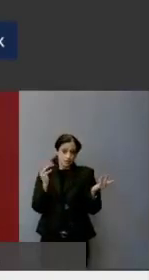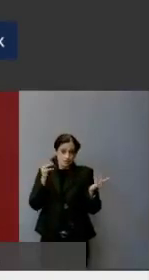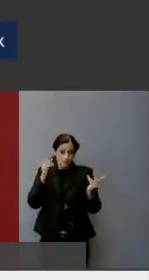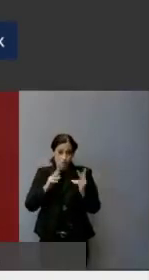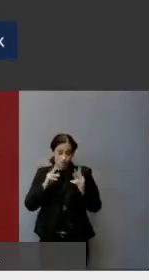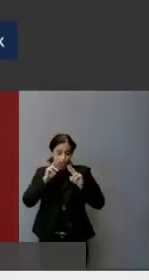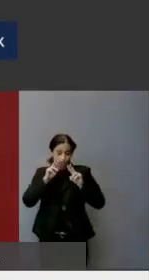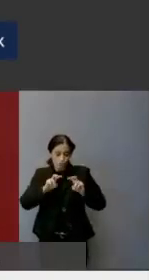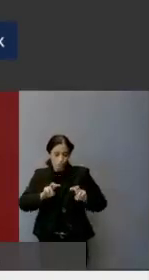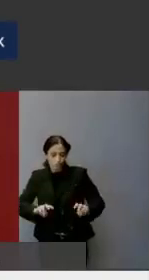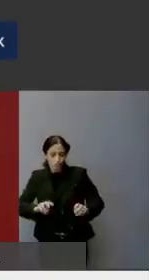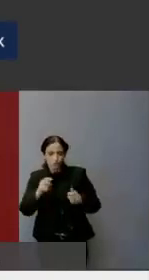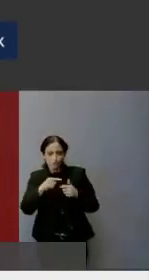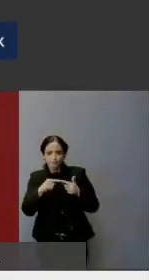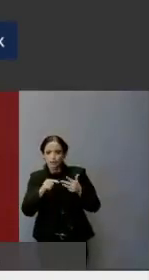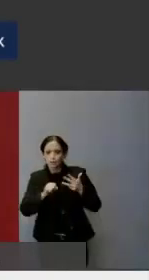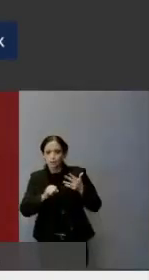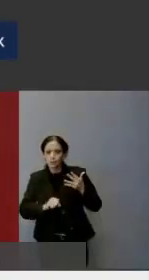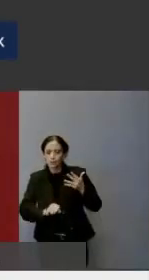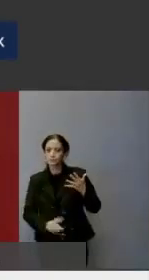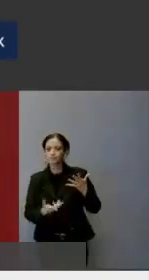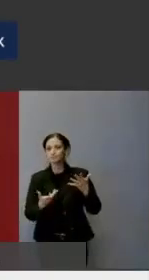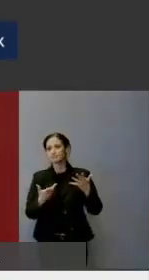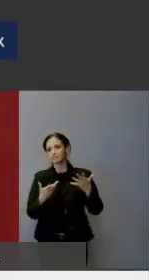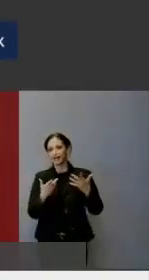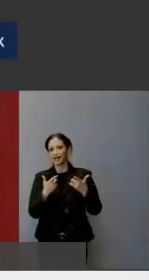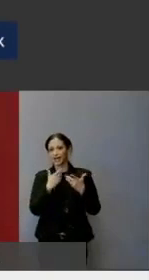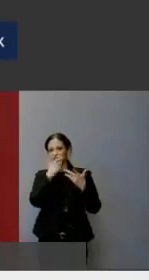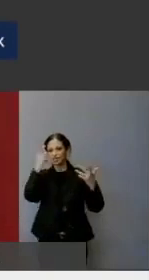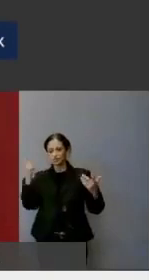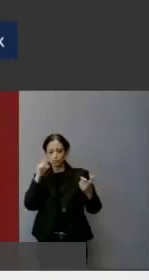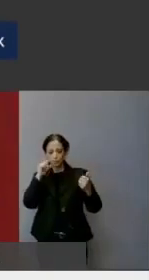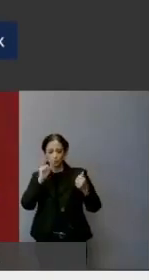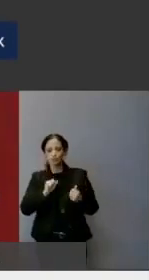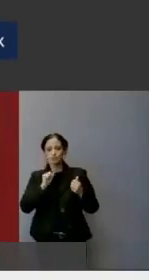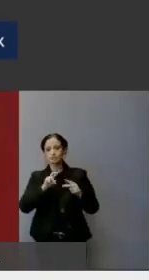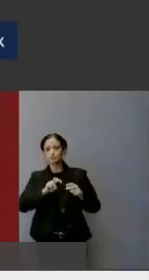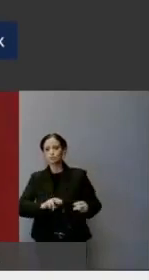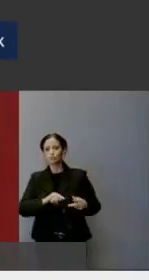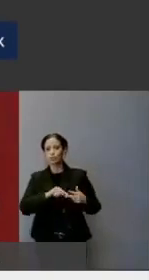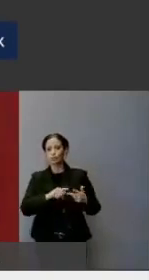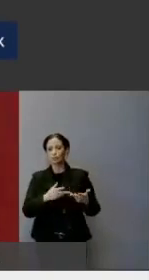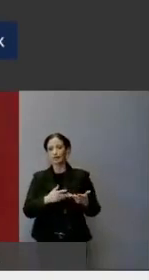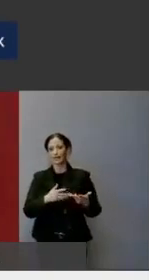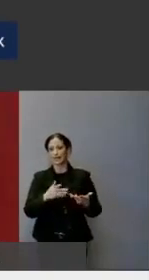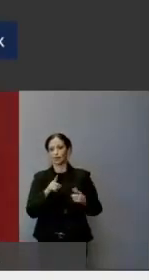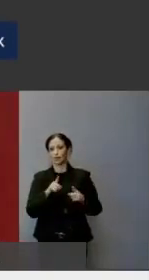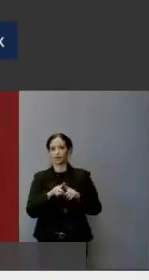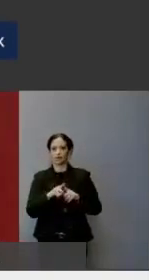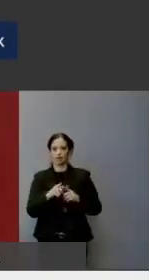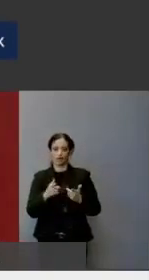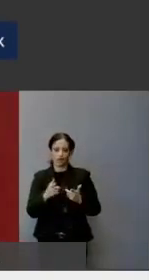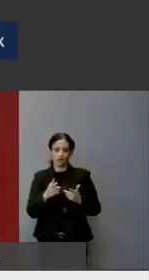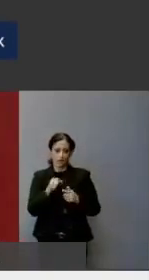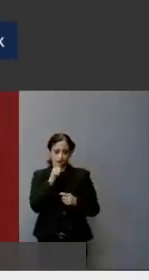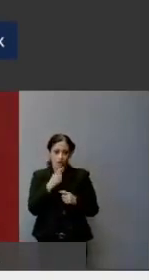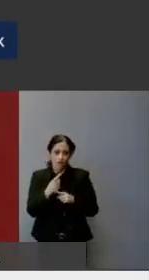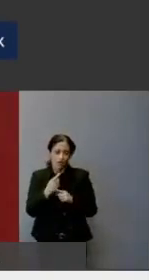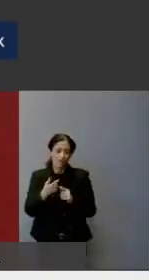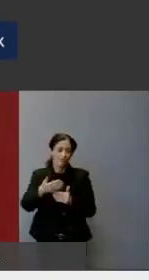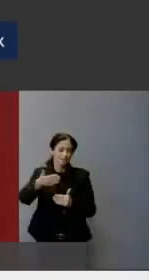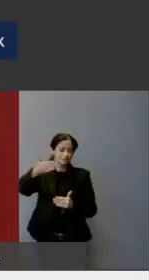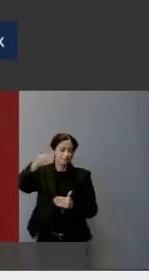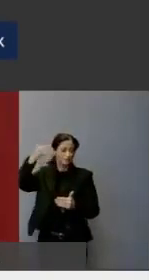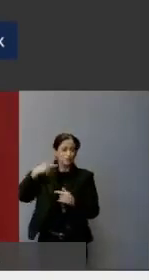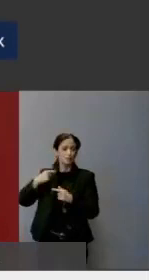di fattibilità perché è un esame a livello di rex super preliminare della questione quindi quanto saranno i